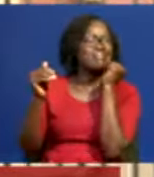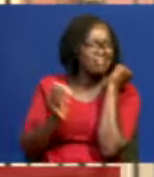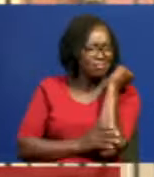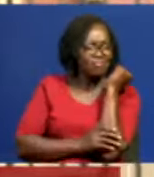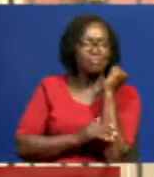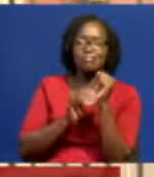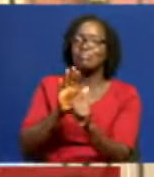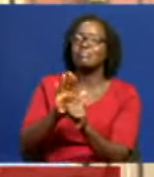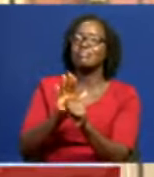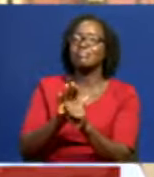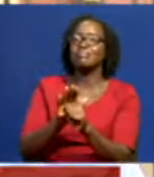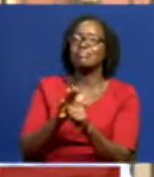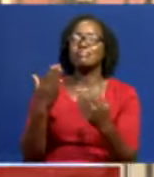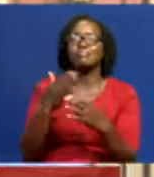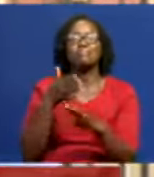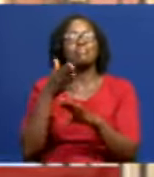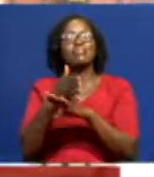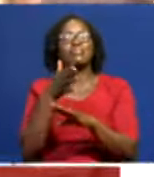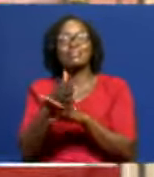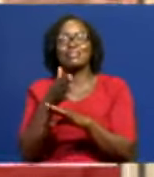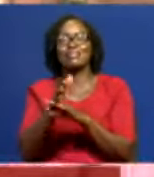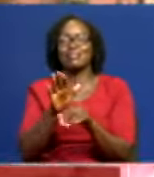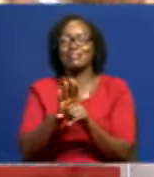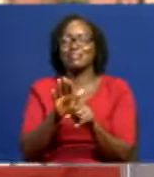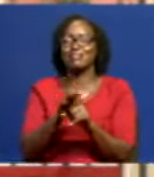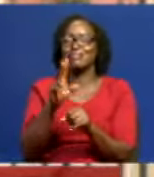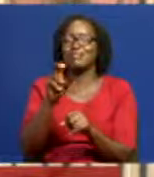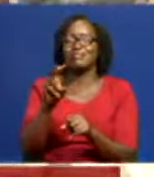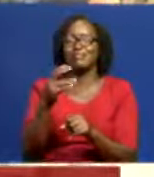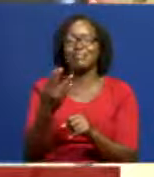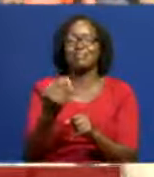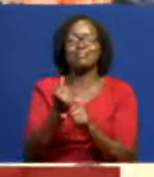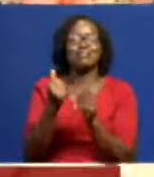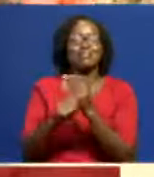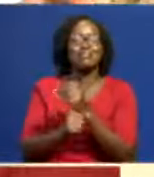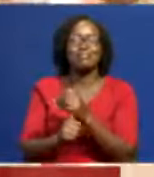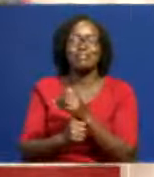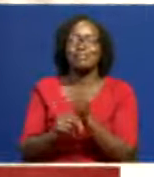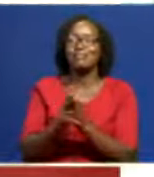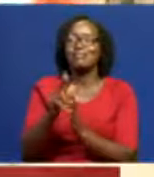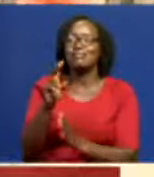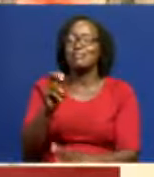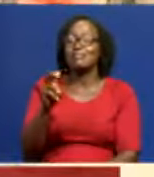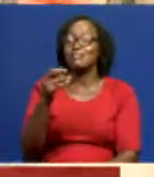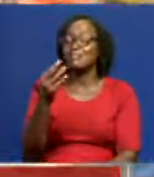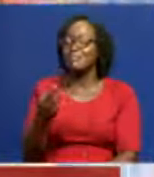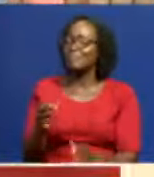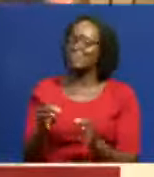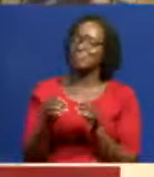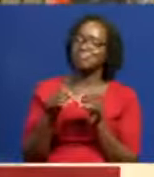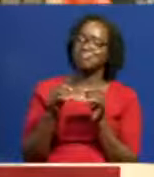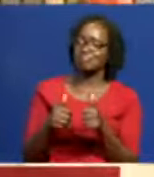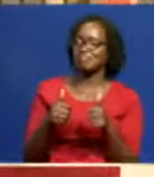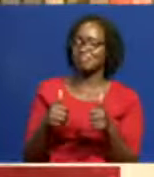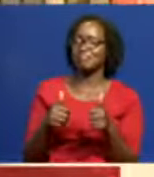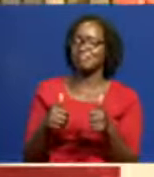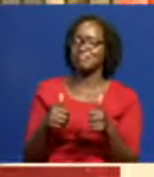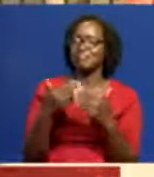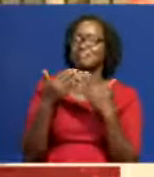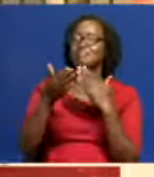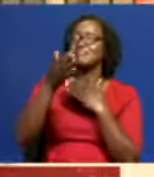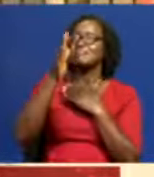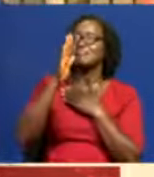watu walidanganywa. 2024 watu wajikaze. Oh, 2023 imekuwa poa. I thank God